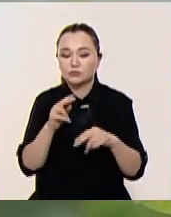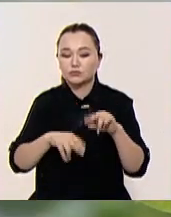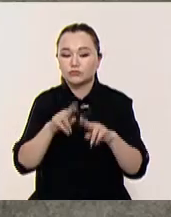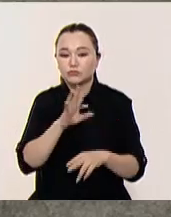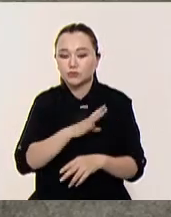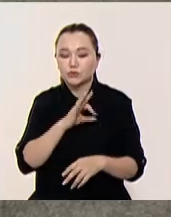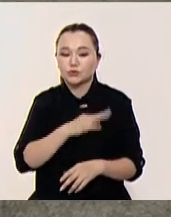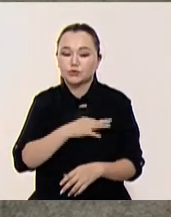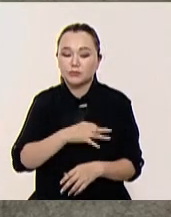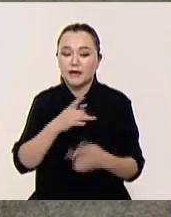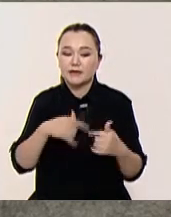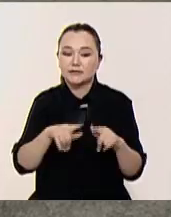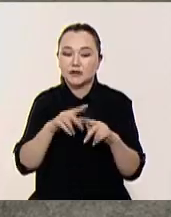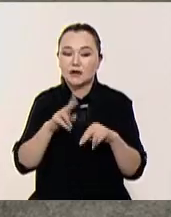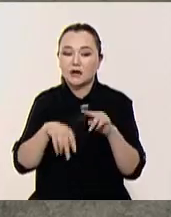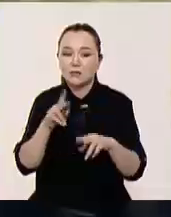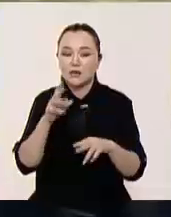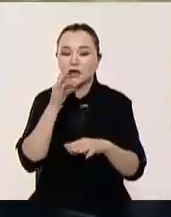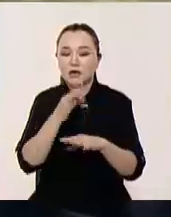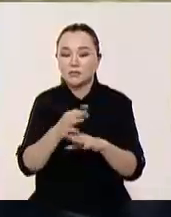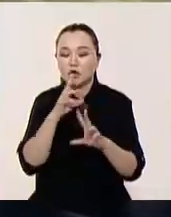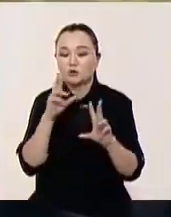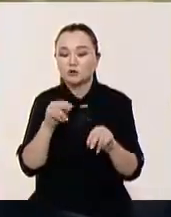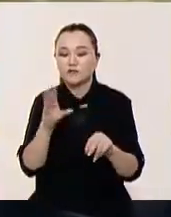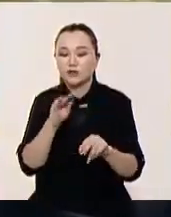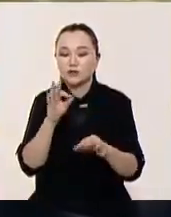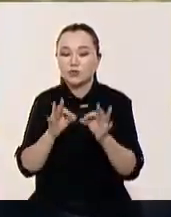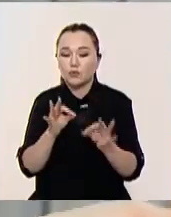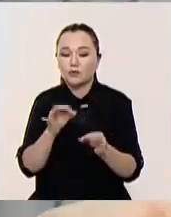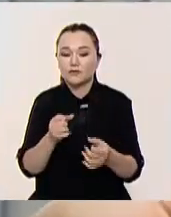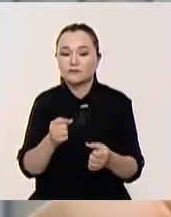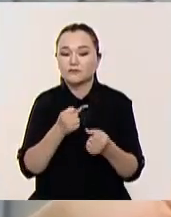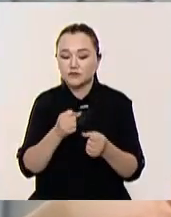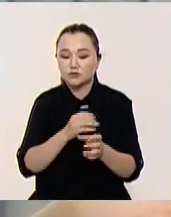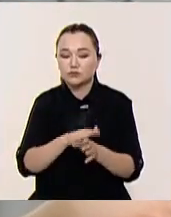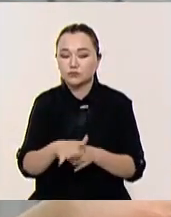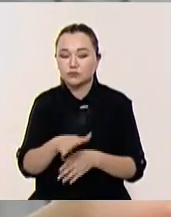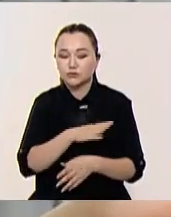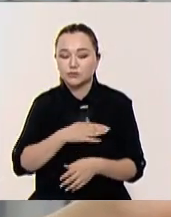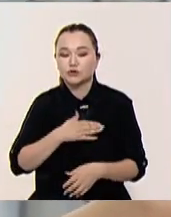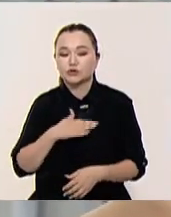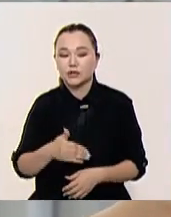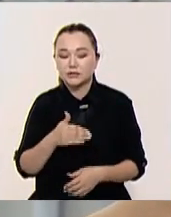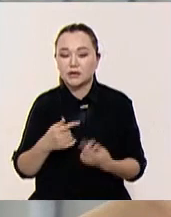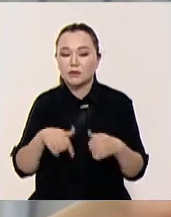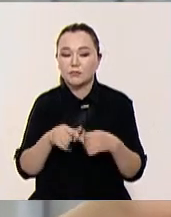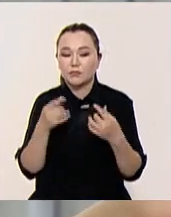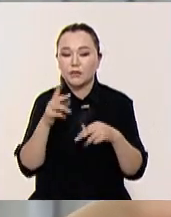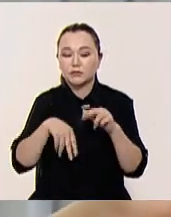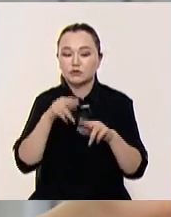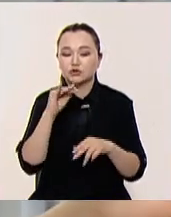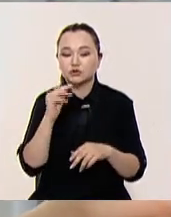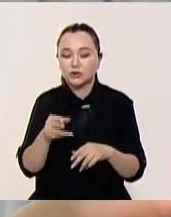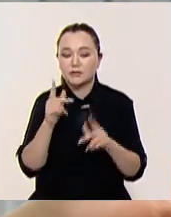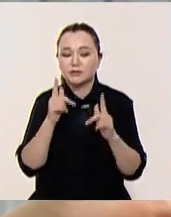в юридическом отделе компании-застройщика отвечают, что все нормы выдержаны. Мы частная компания, наше дело построить ЖК.